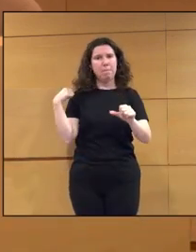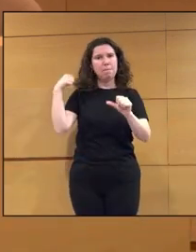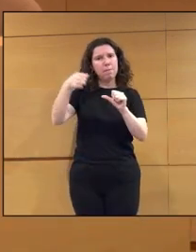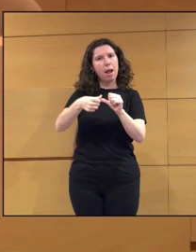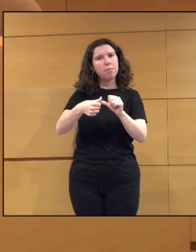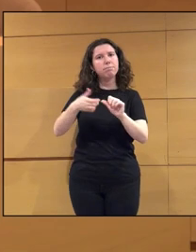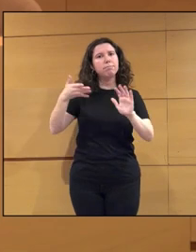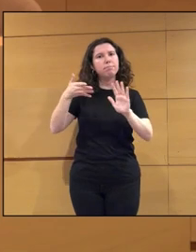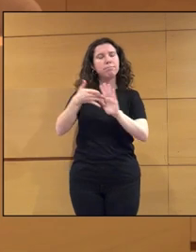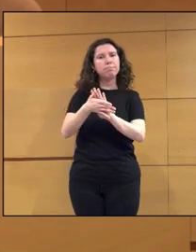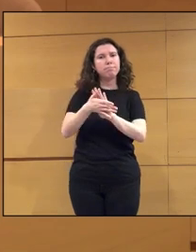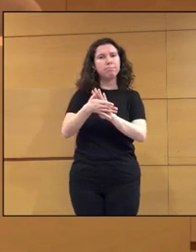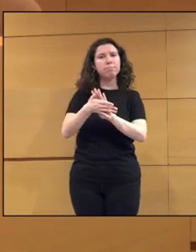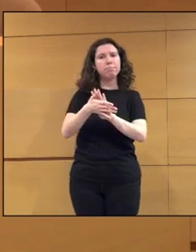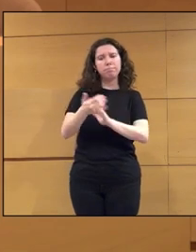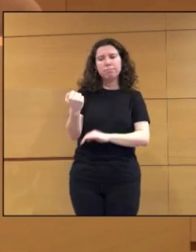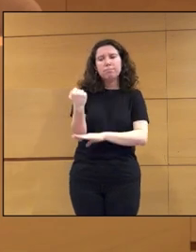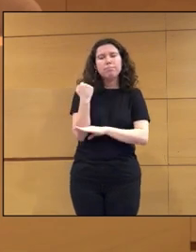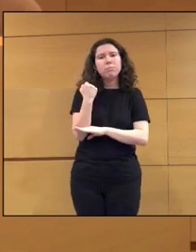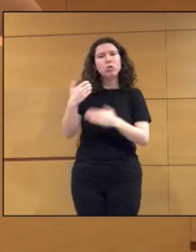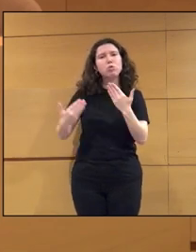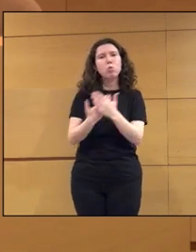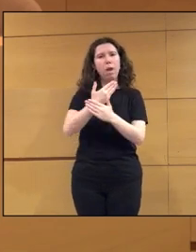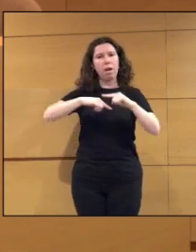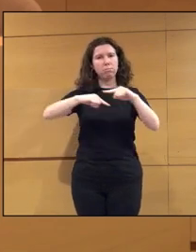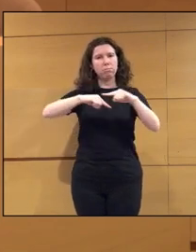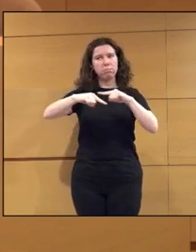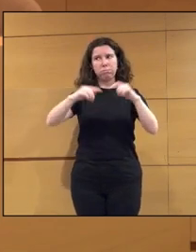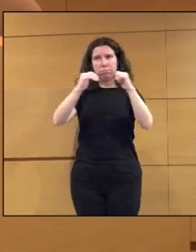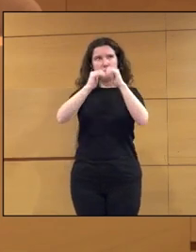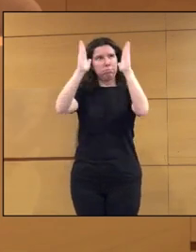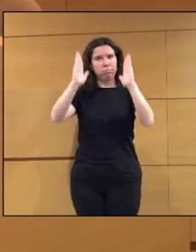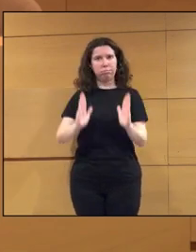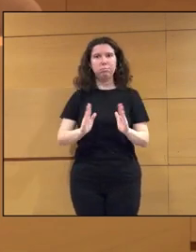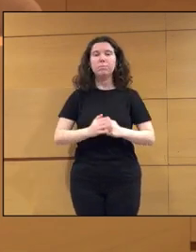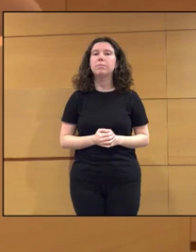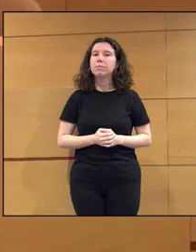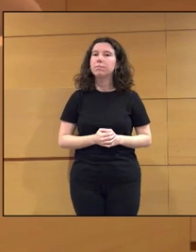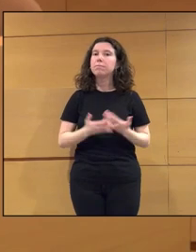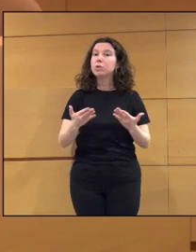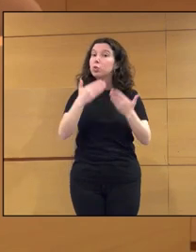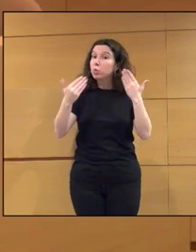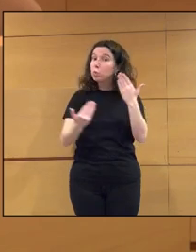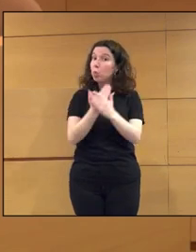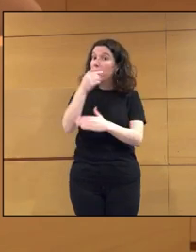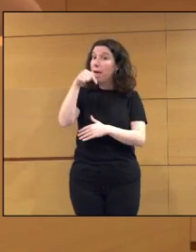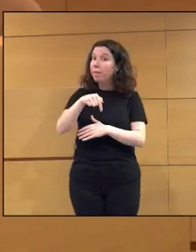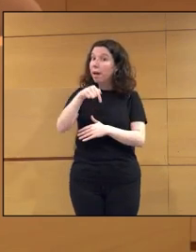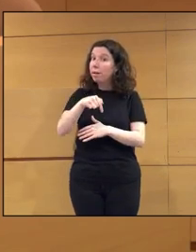l'oportunitat de realitzar una vegada més una jornada a la seva seu. Aquesta jornada, o aquest